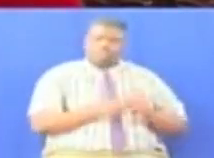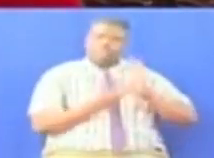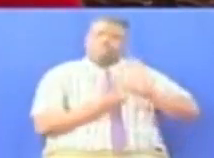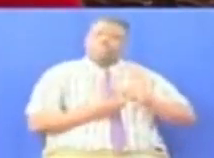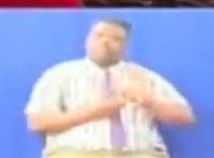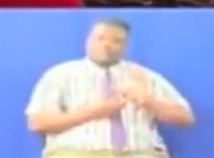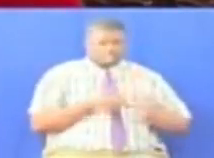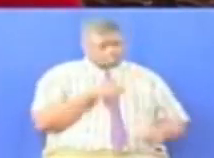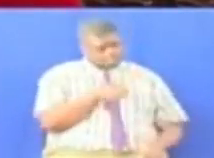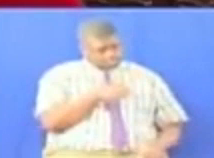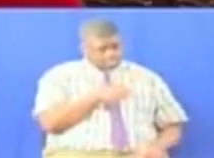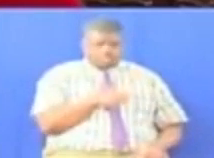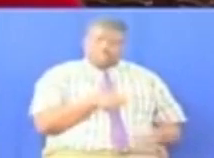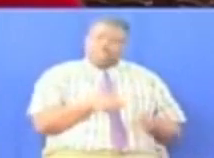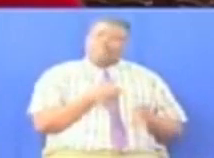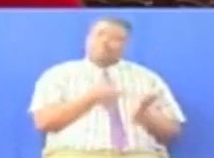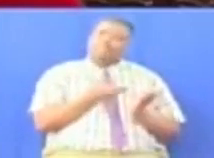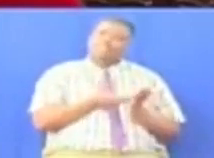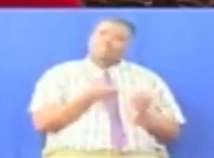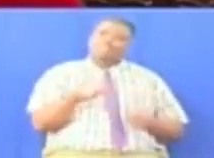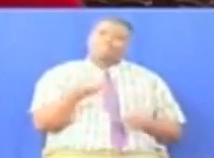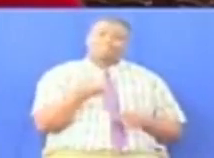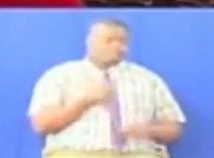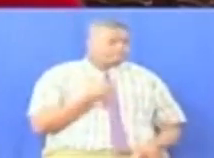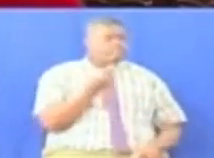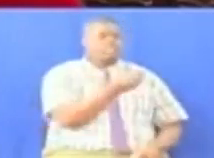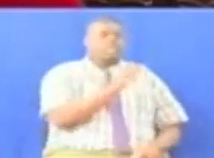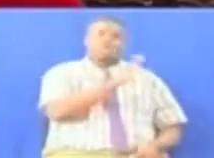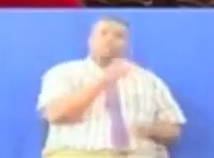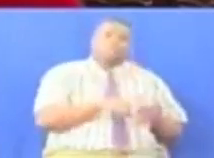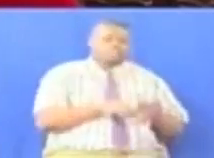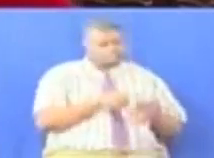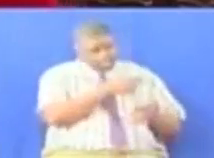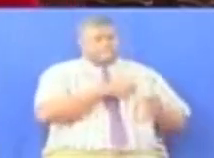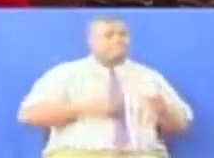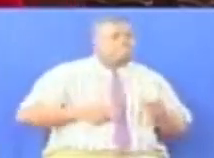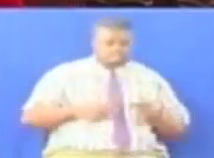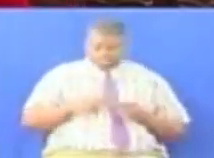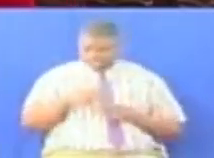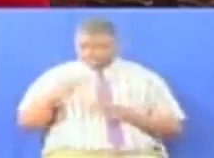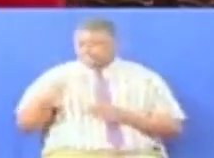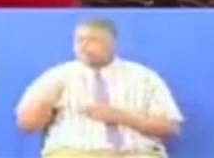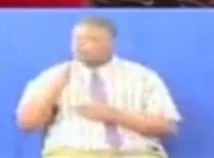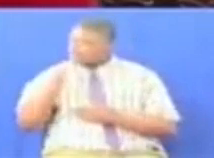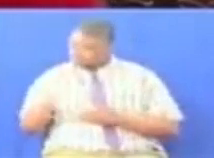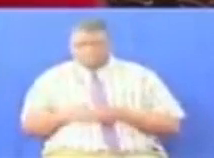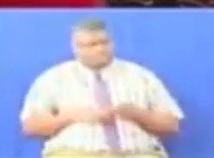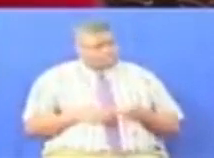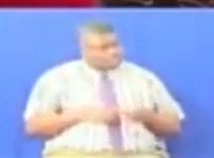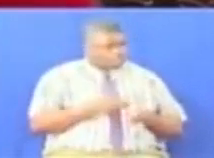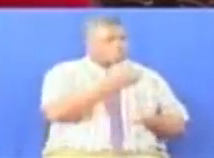muswada yanapendekeza mashauri yote ya madai dhidi ya rais, makamu wa rais, waziri mkuu, spika, jaji na naibu